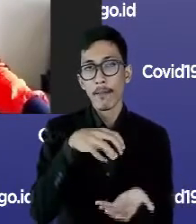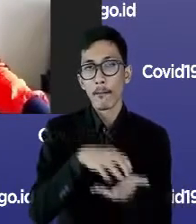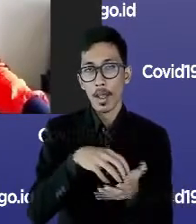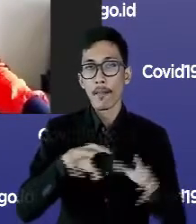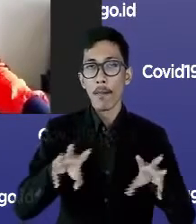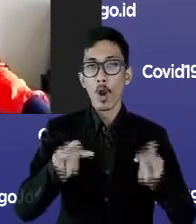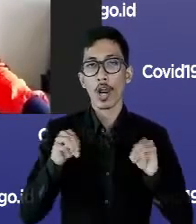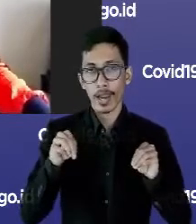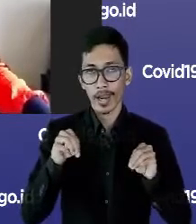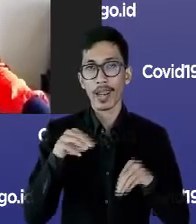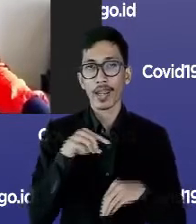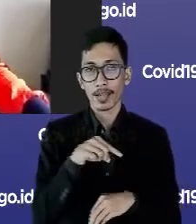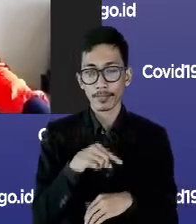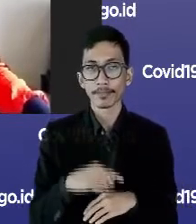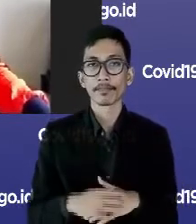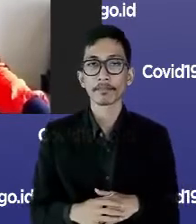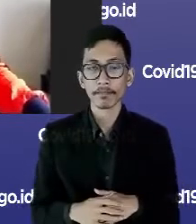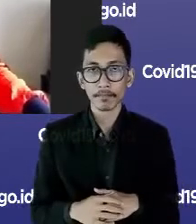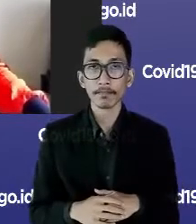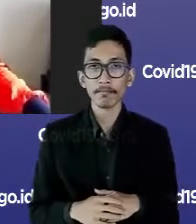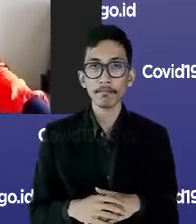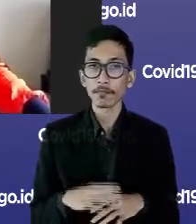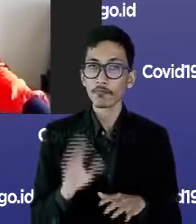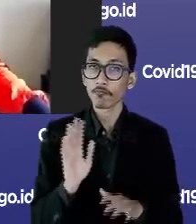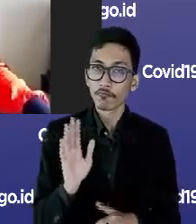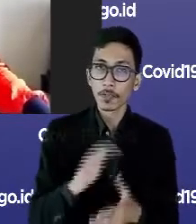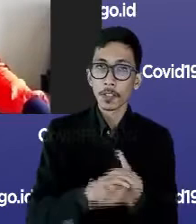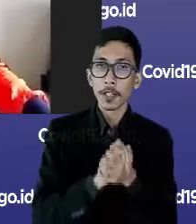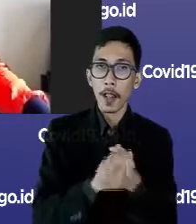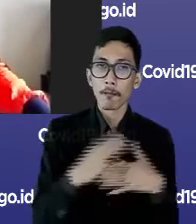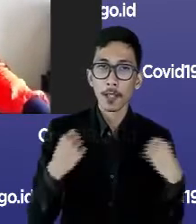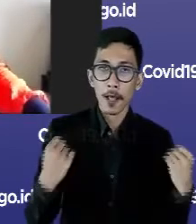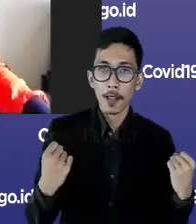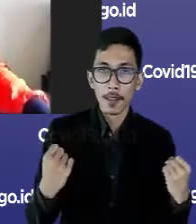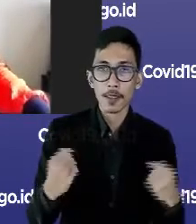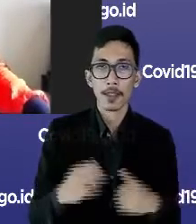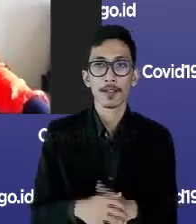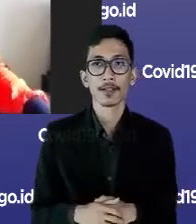Merauke. Salam sehat orang bisa Pak Lilis.